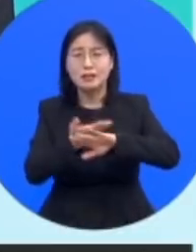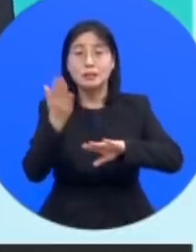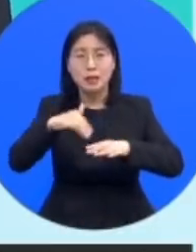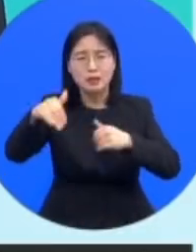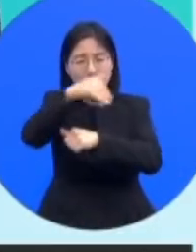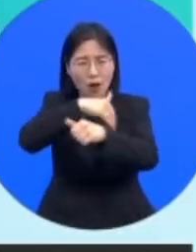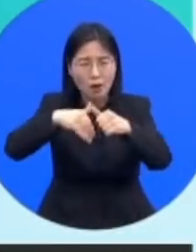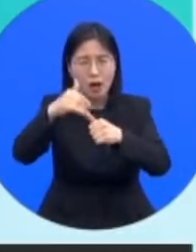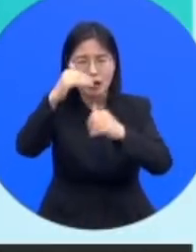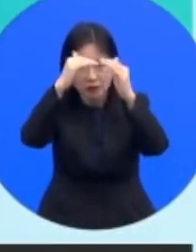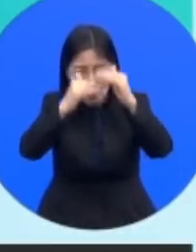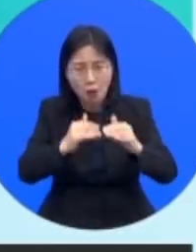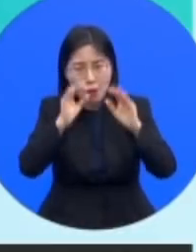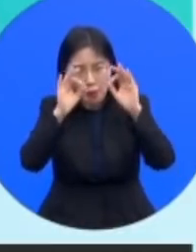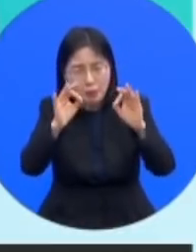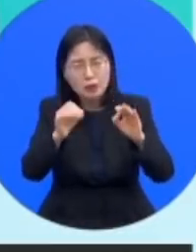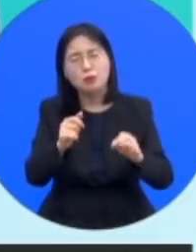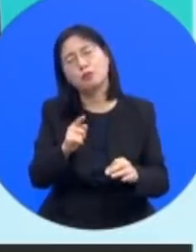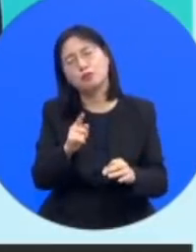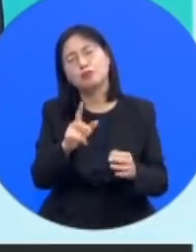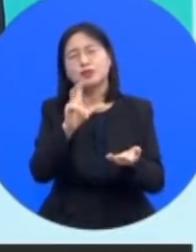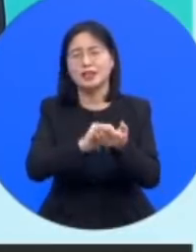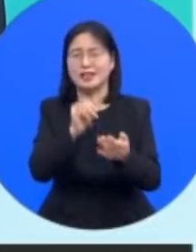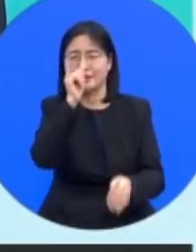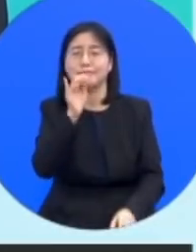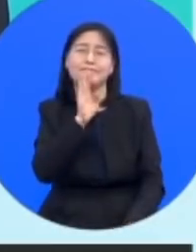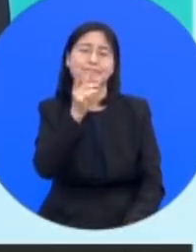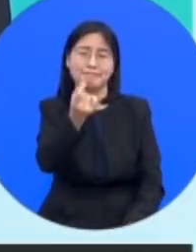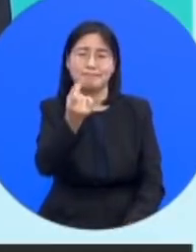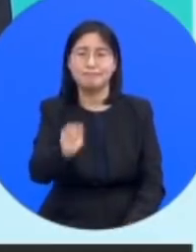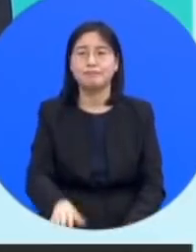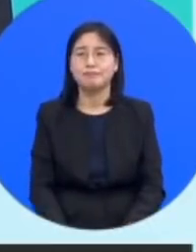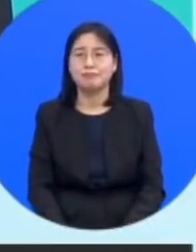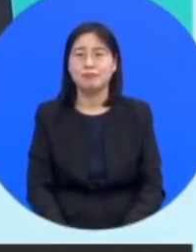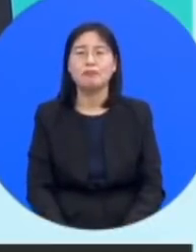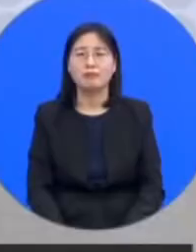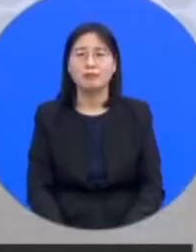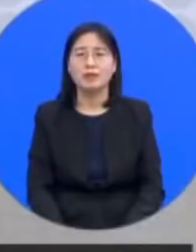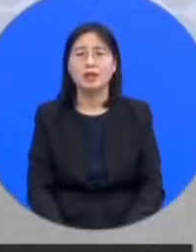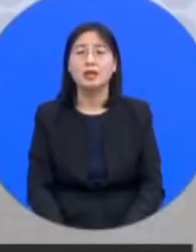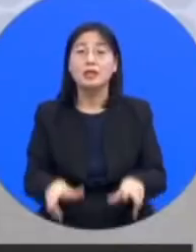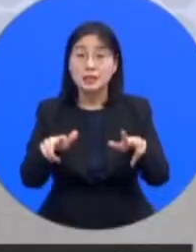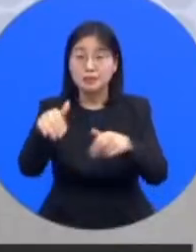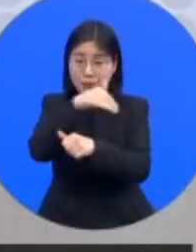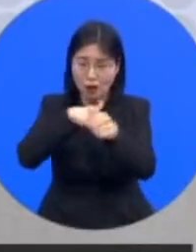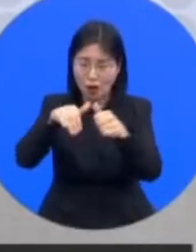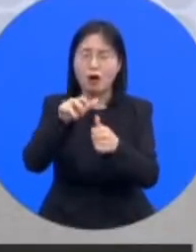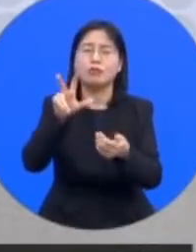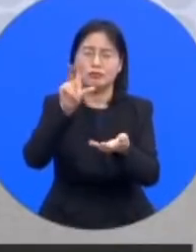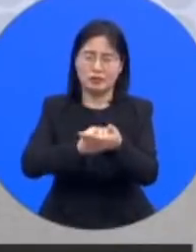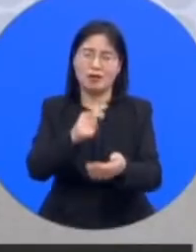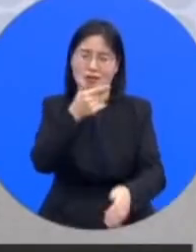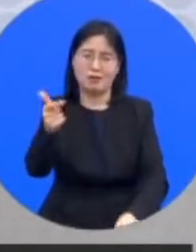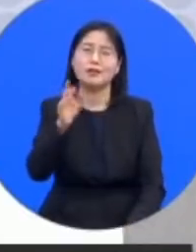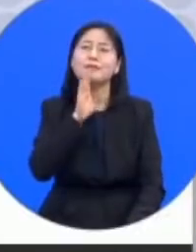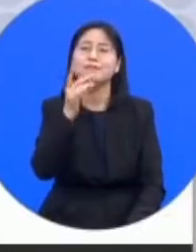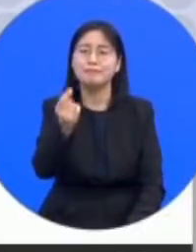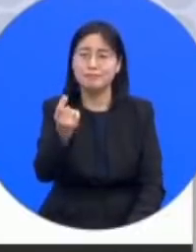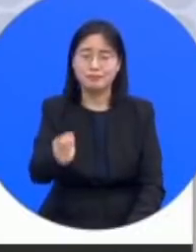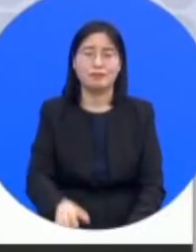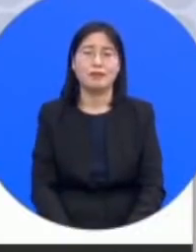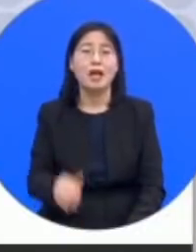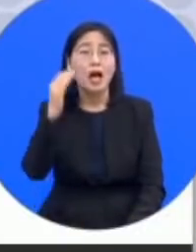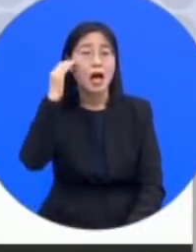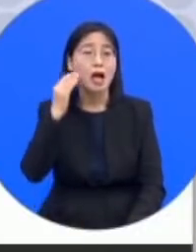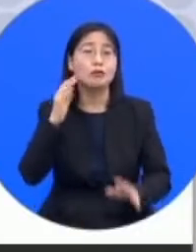충분히 논란이 될 수 있는 상황인 건 분명한 것 같습니다 논란이 충분하게 아니라 무조건 논란이 되는 상황이에요 4 우리나라 국민이 가장